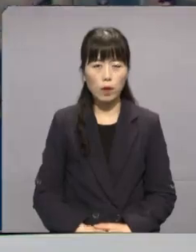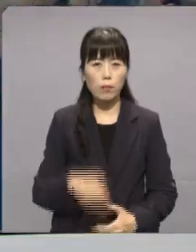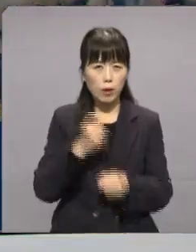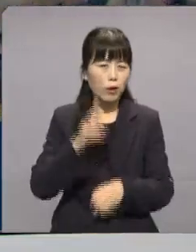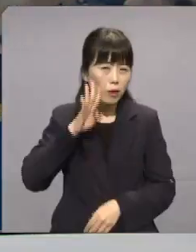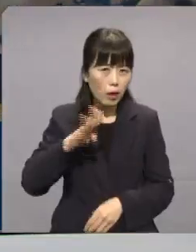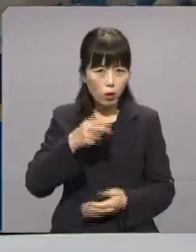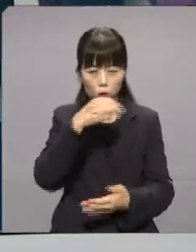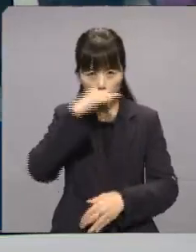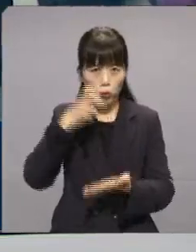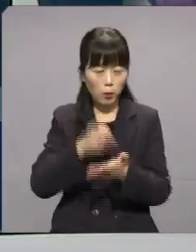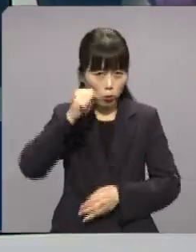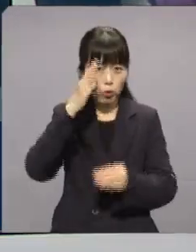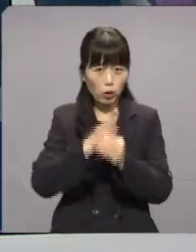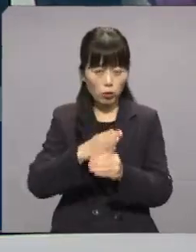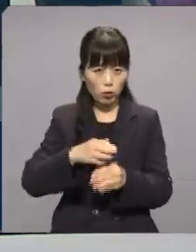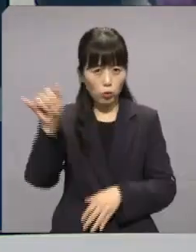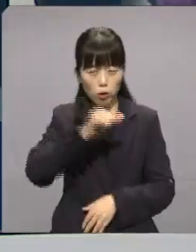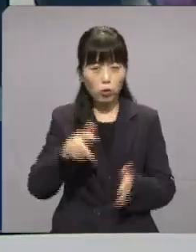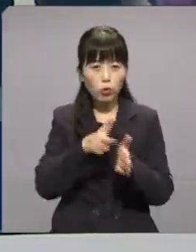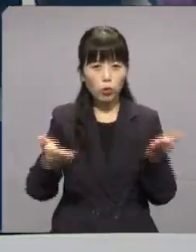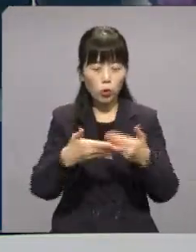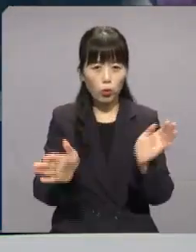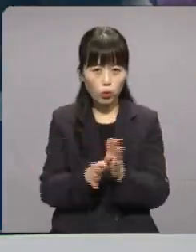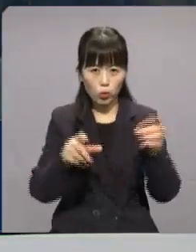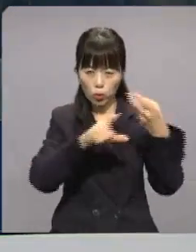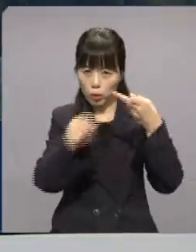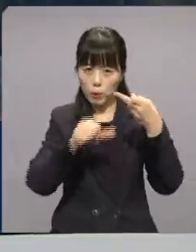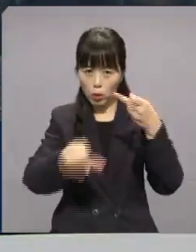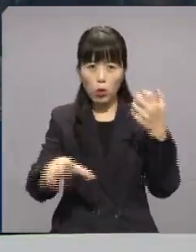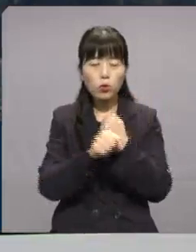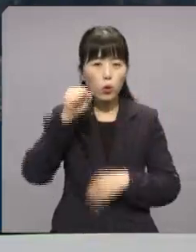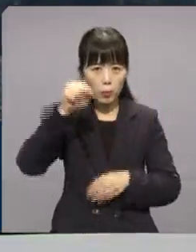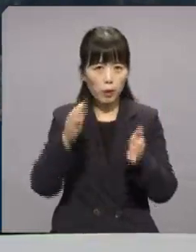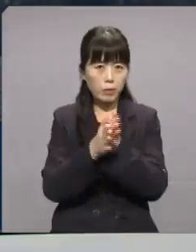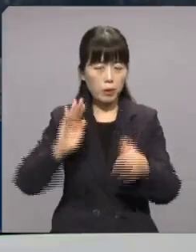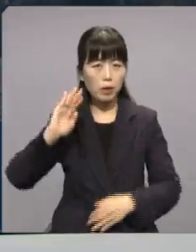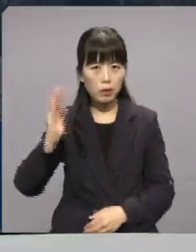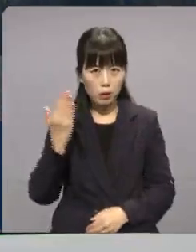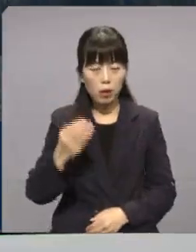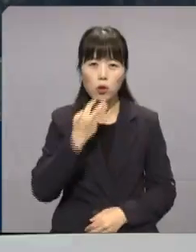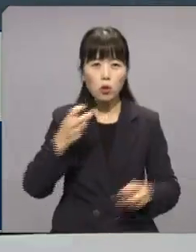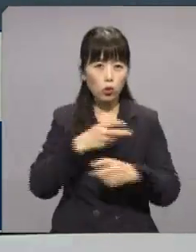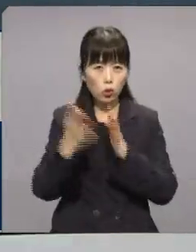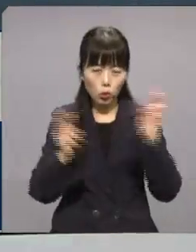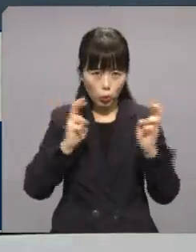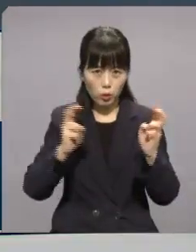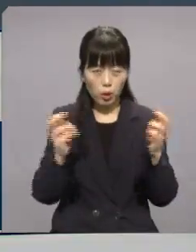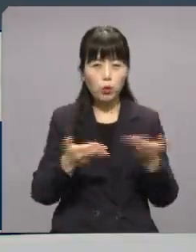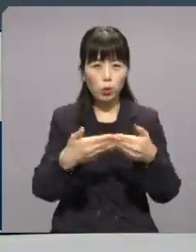벌써 나흘째 준법투쟁을 벌이고 있는 전국 철도노조가 다음 달 5일부터 무기한 총파업에 들어갑니다. 서울교통공사